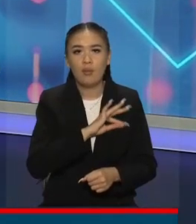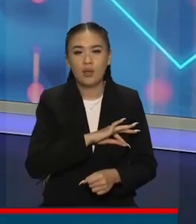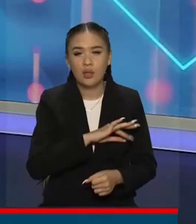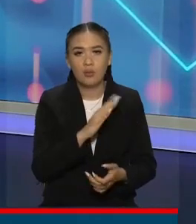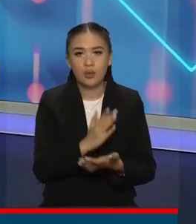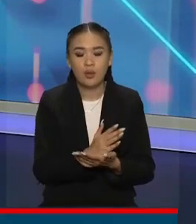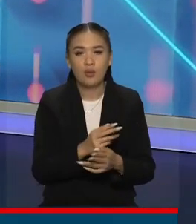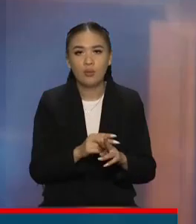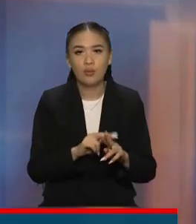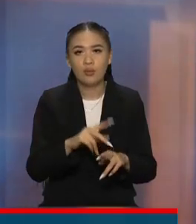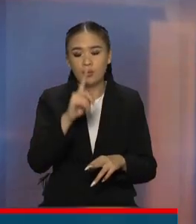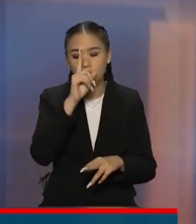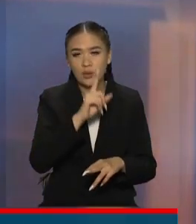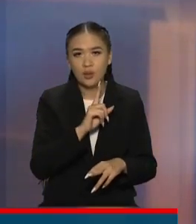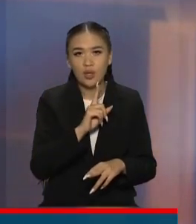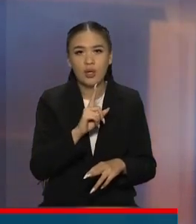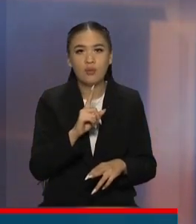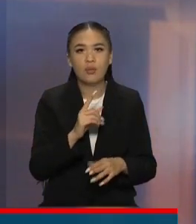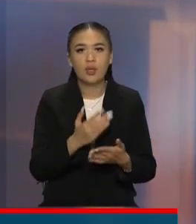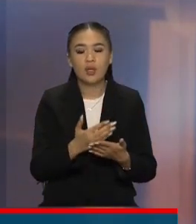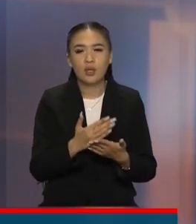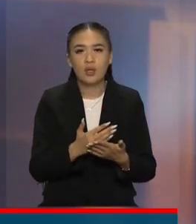бір жарым айға қымбат қонақ үй,